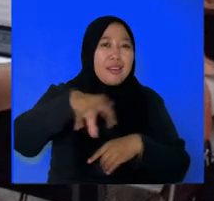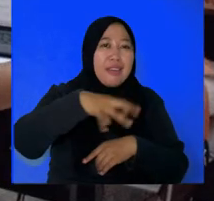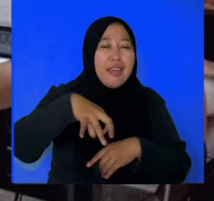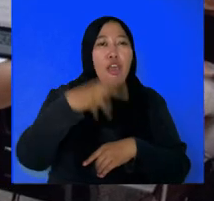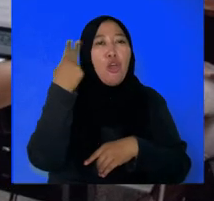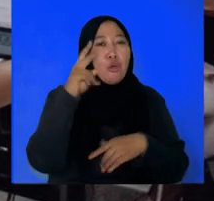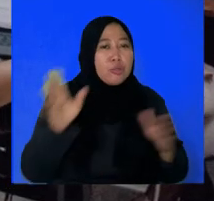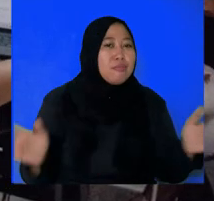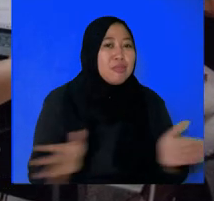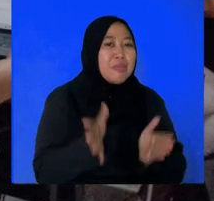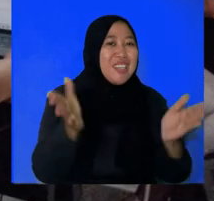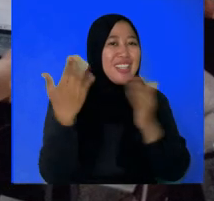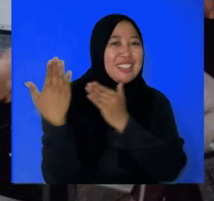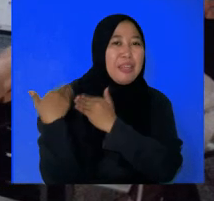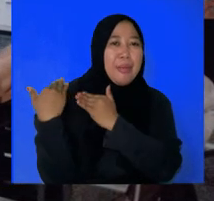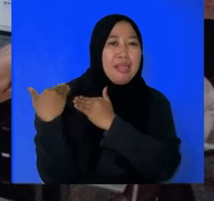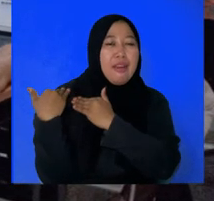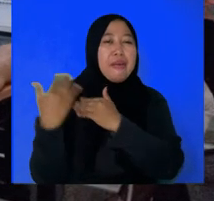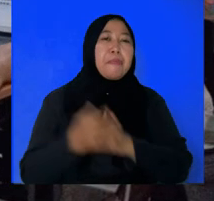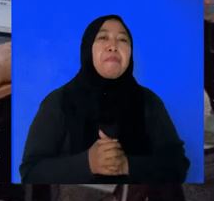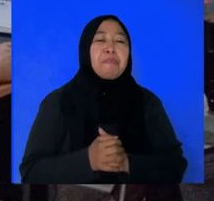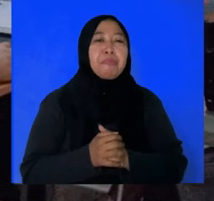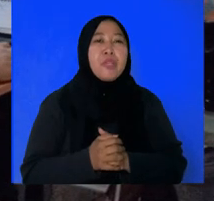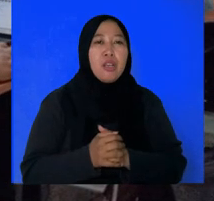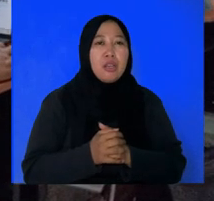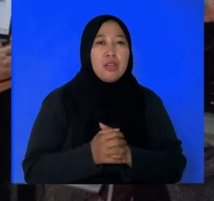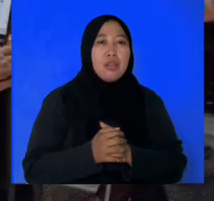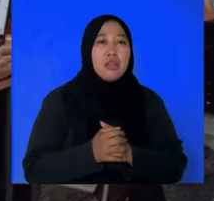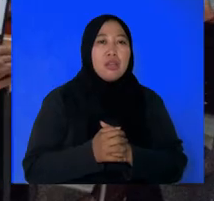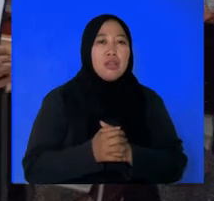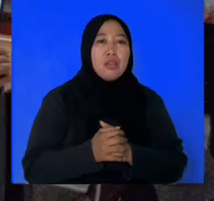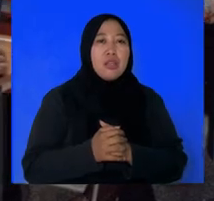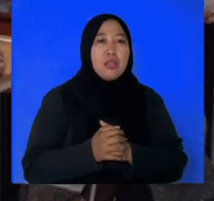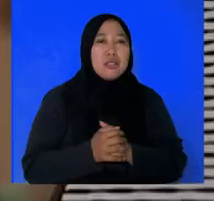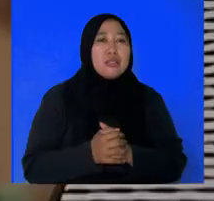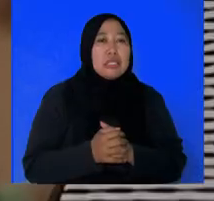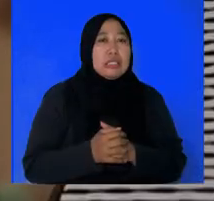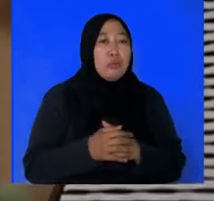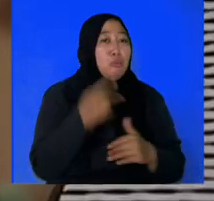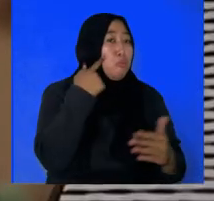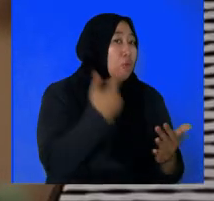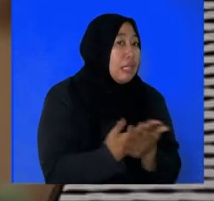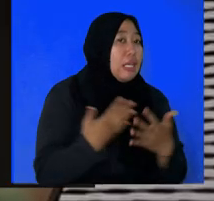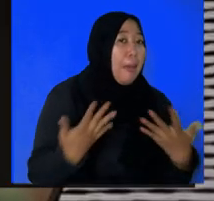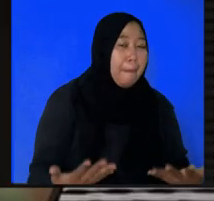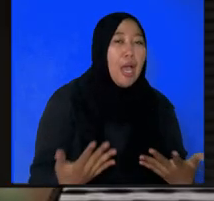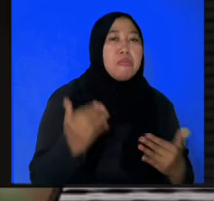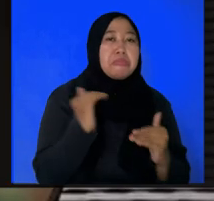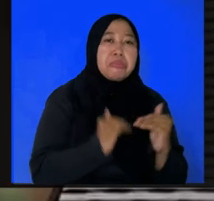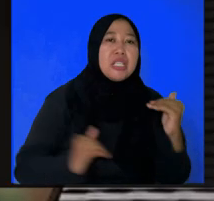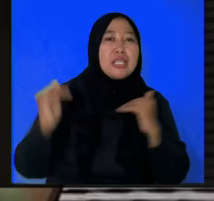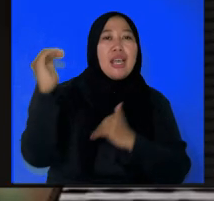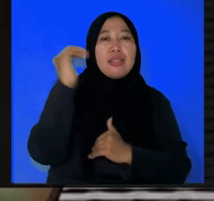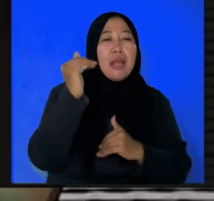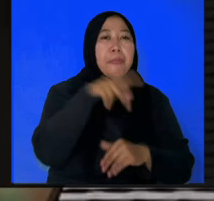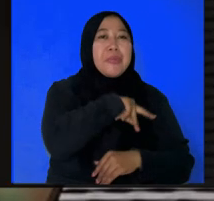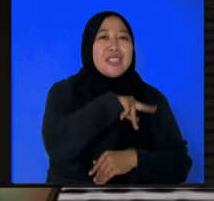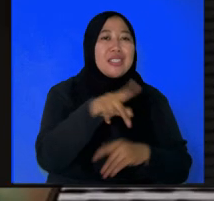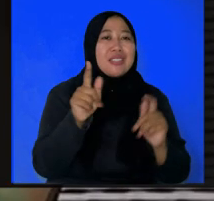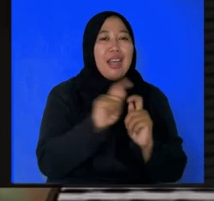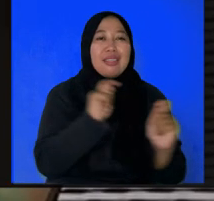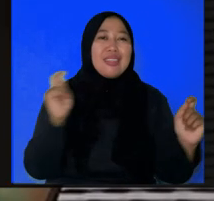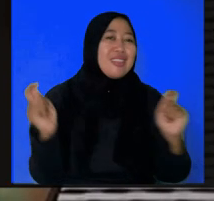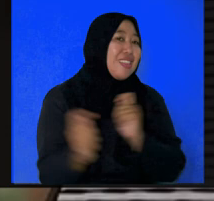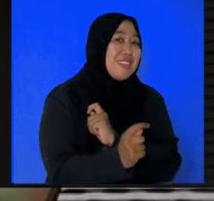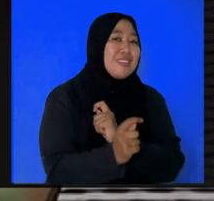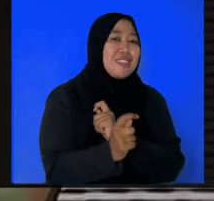untuk melakukan pembinaan jabatan fungsional statistisi dan pranata komputer. Hal tersebut dibuktikan dengan meningkatnya peserta